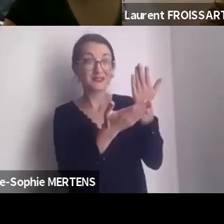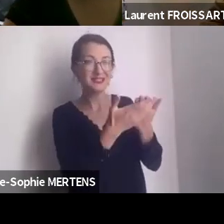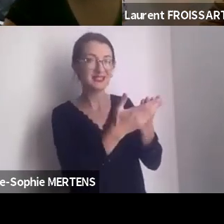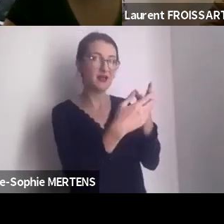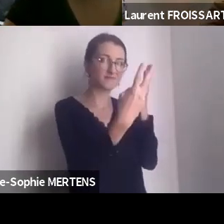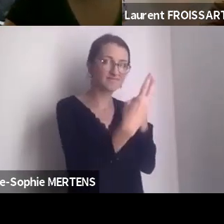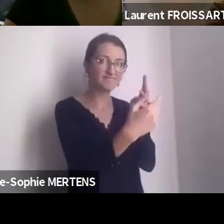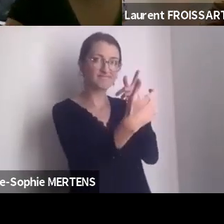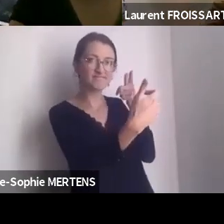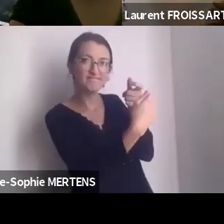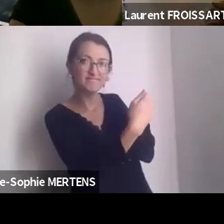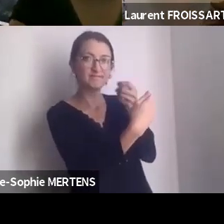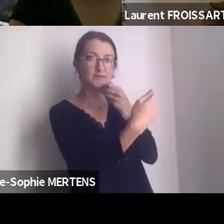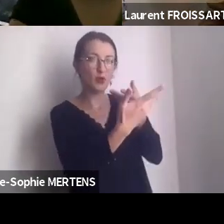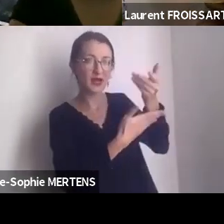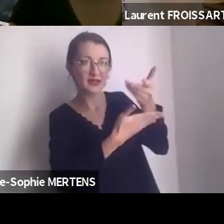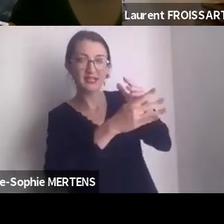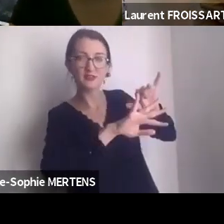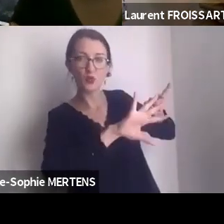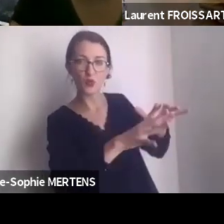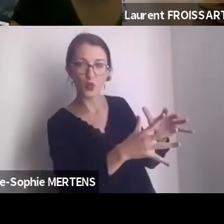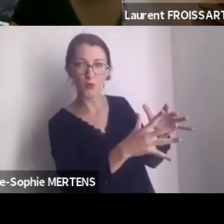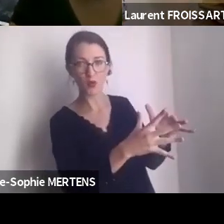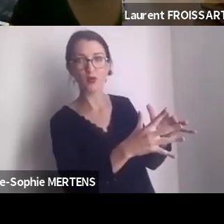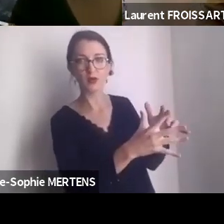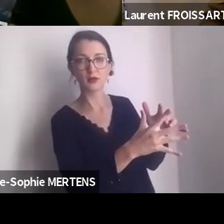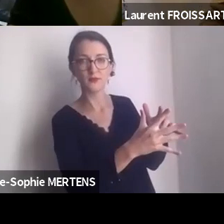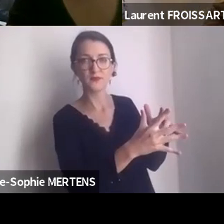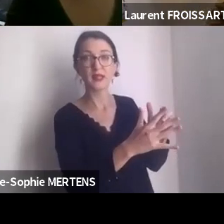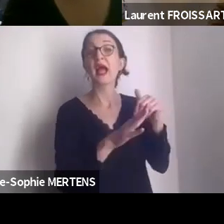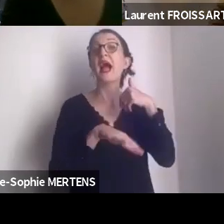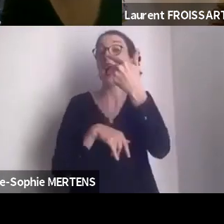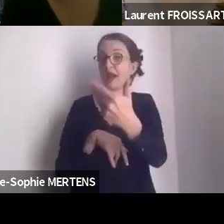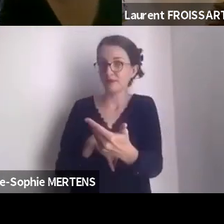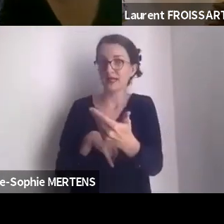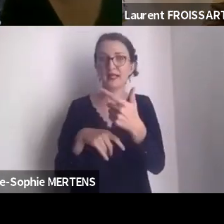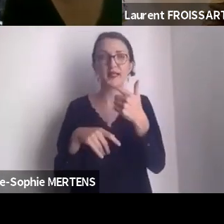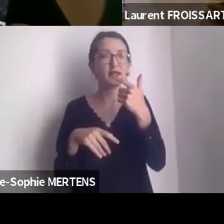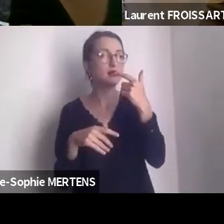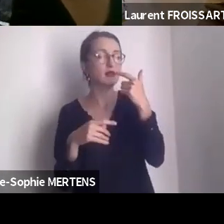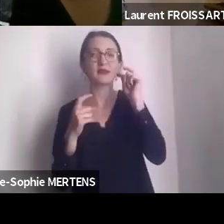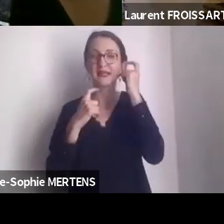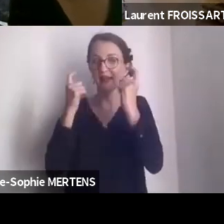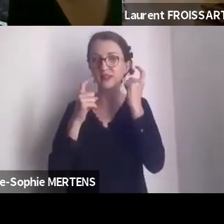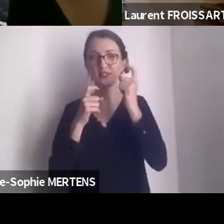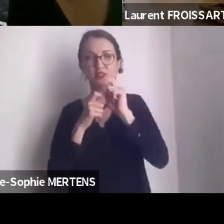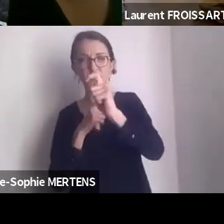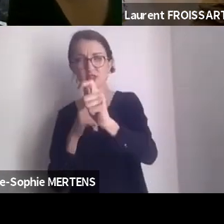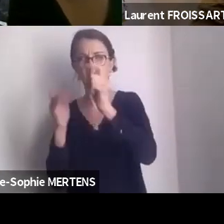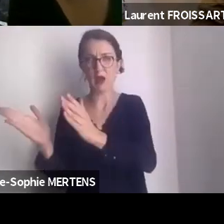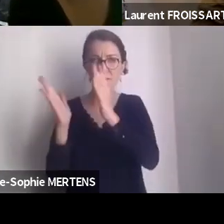la manière dont on interagit, plutôt que de se poser la question de structurer de manière un peu